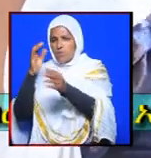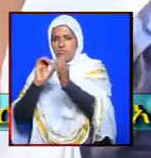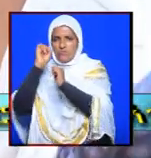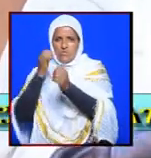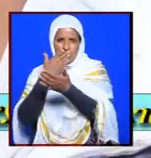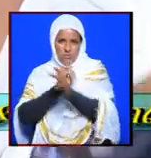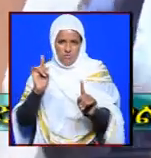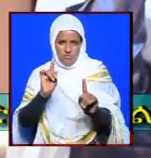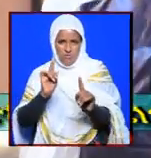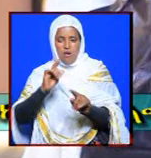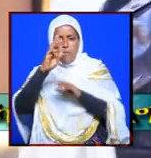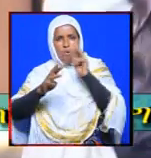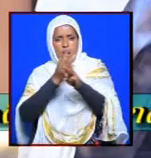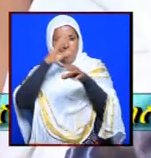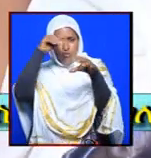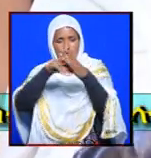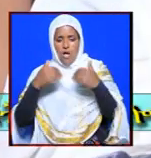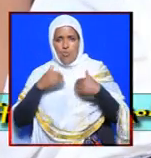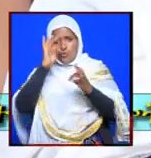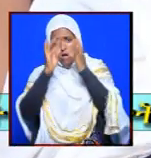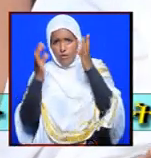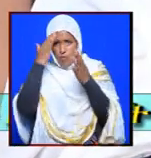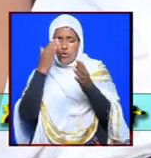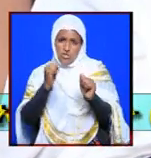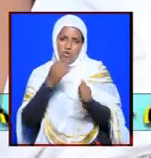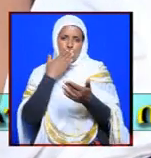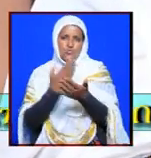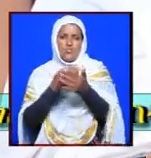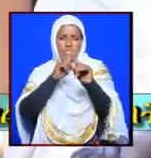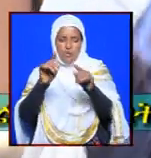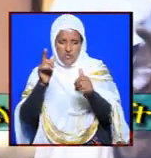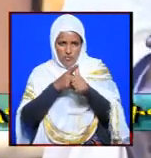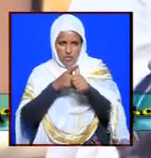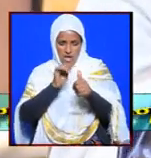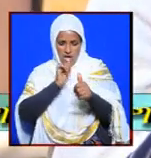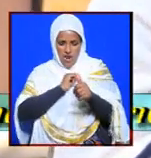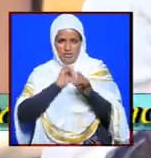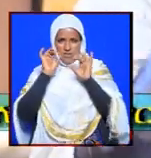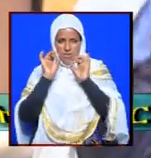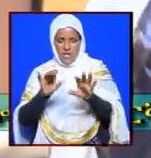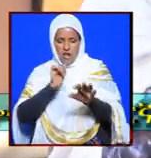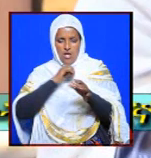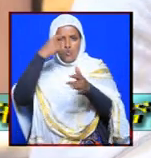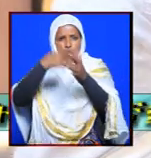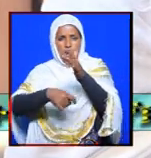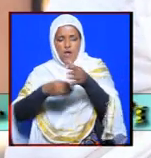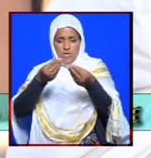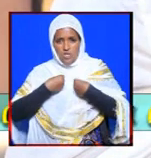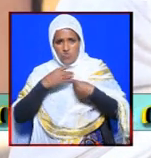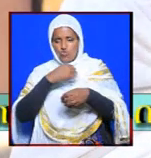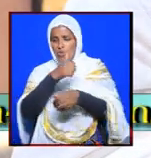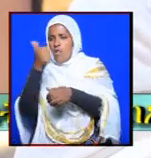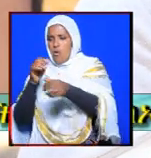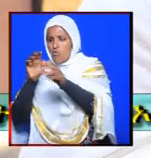እንጂ ከተቻለ በየመንደሩ በዓለም ሁሉ ያለውን ታሪክ ብናውቀው ጥሩ ነው። ከተቻለ ግን የራስን የመጥላት ወይም ለራስ ዋጋ ሳይሰጡ ግን